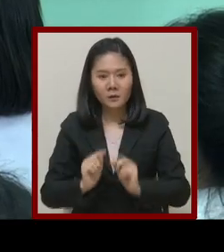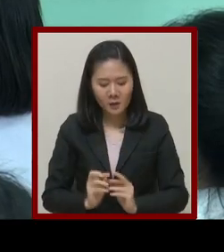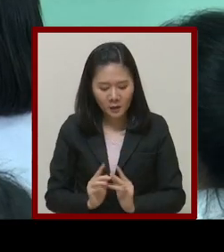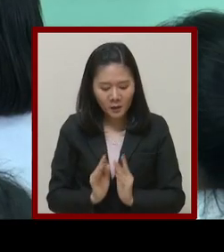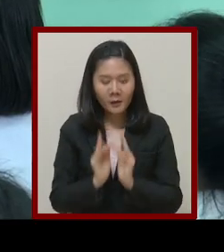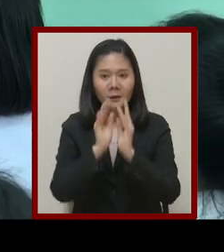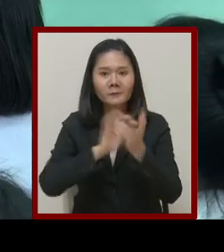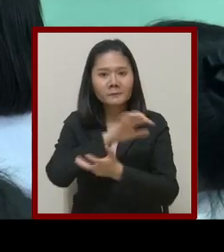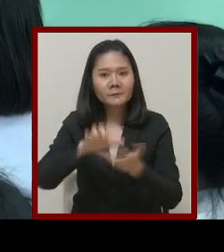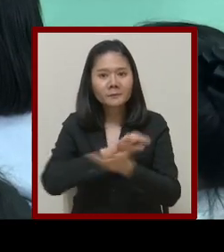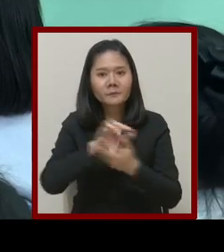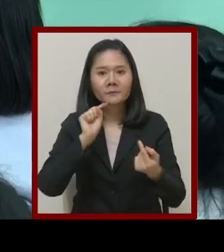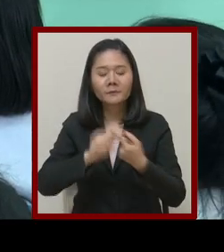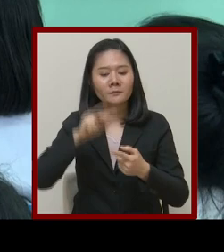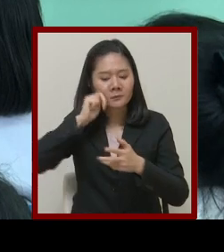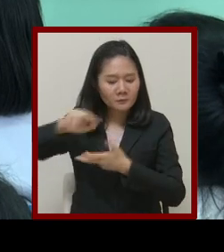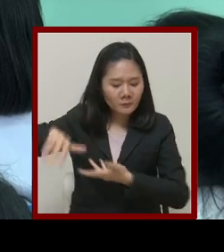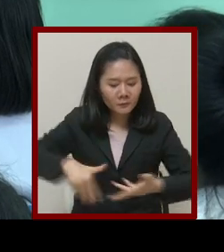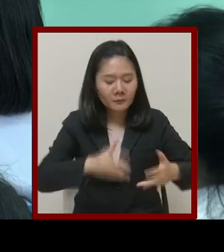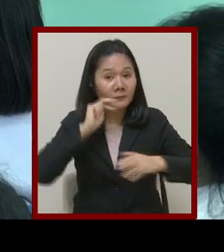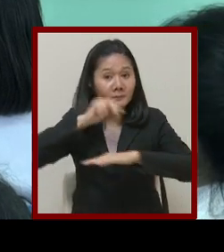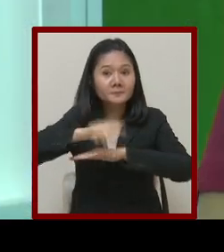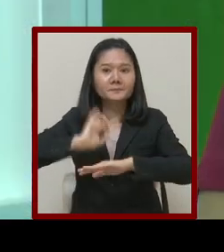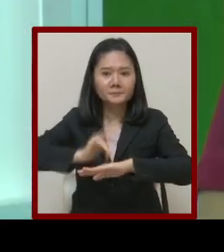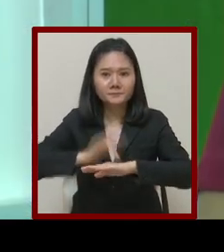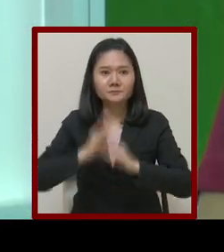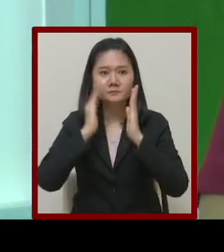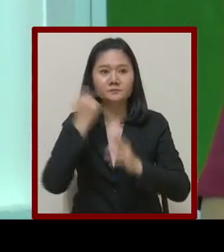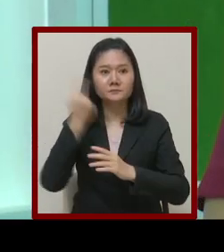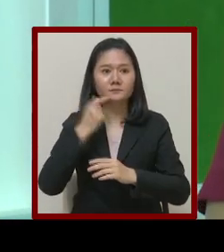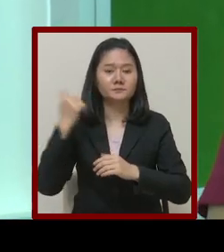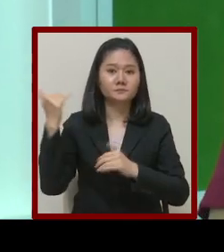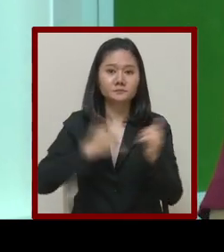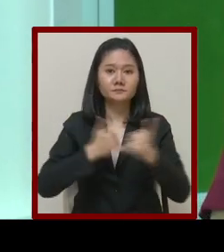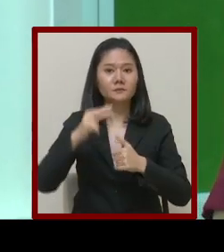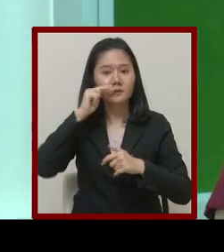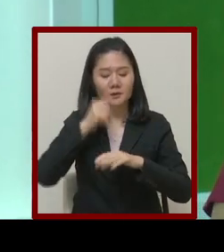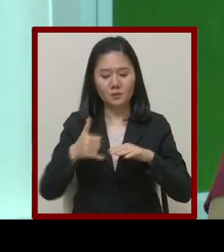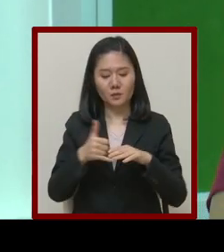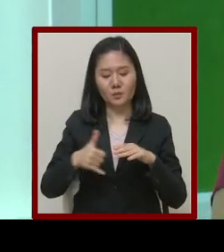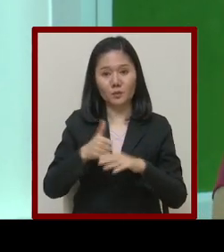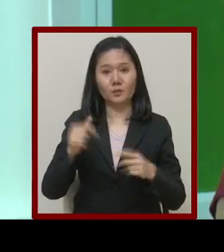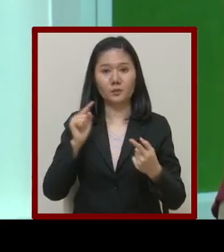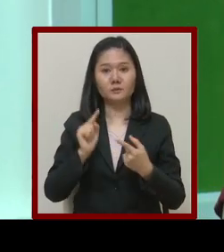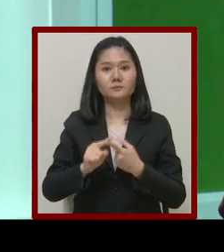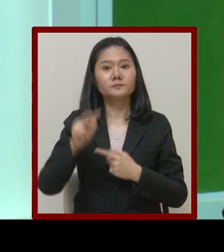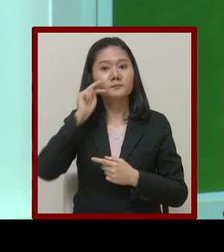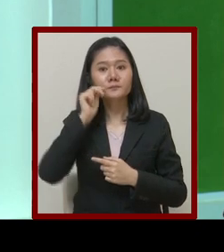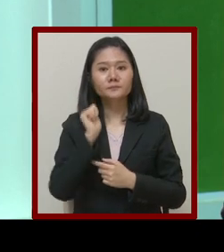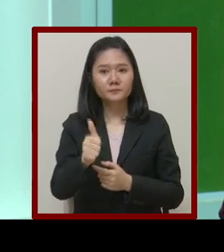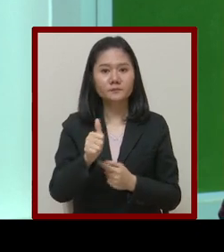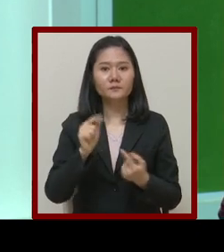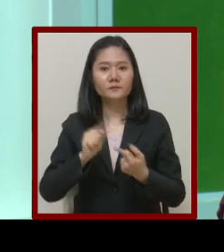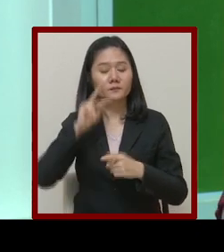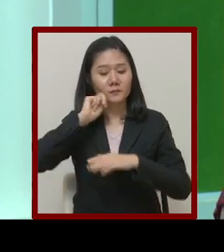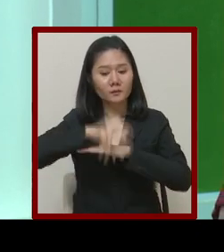ไหลผสมผสานกับทานน้ำตกธรรมชาติค่ะนักท่องเที่ยวสามารถลงแช่น้ำบริเวณสระมรกตและ